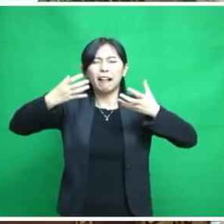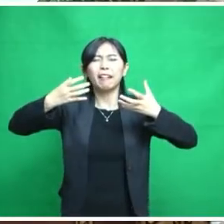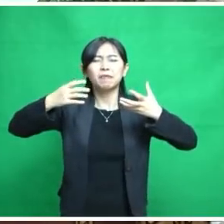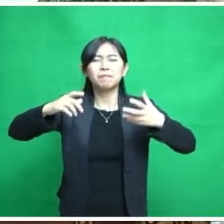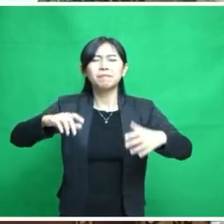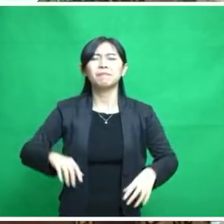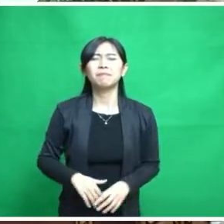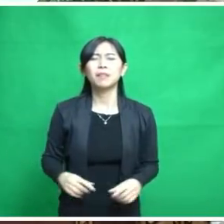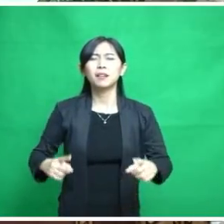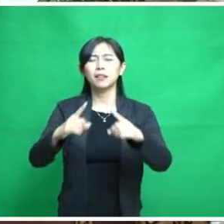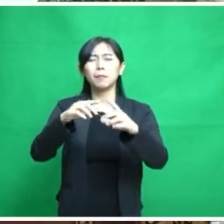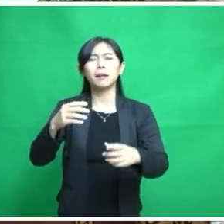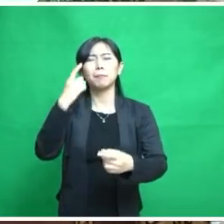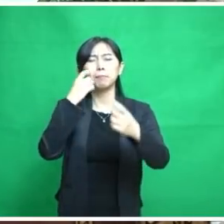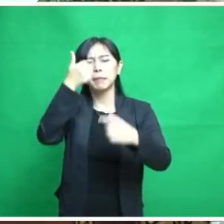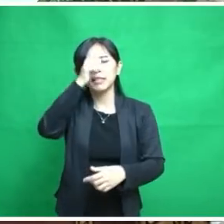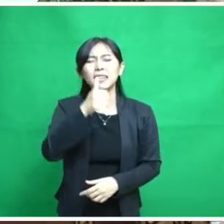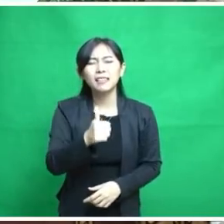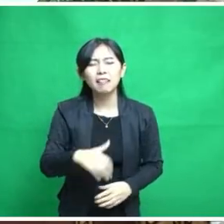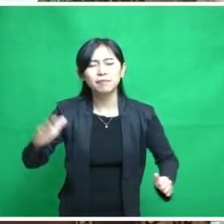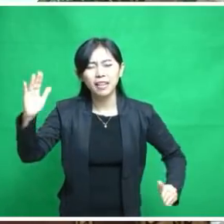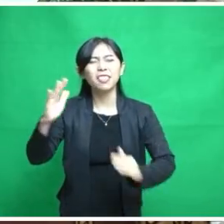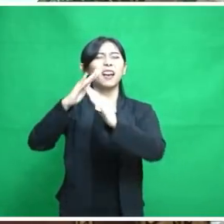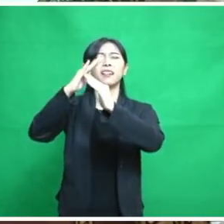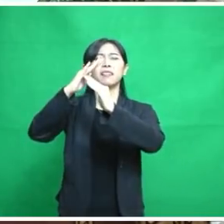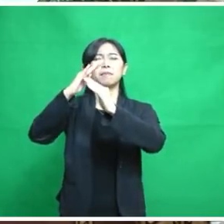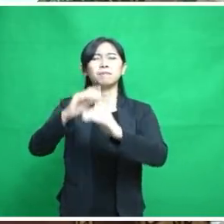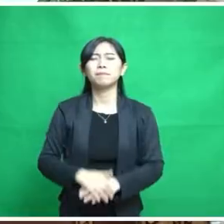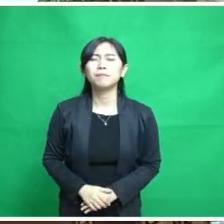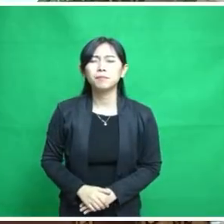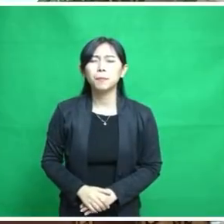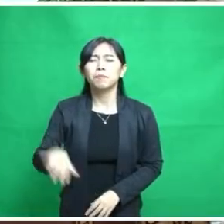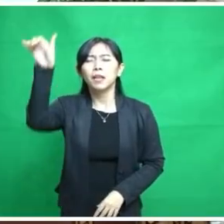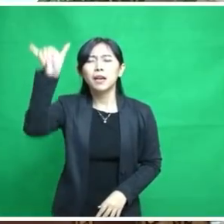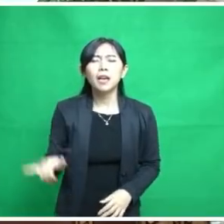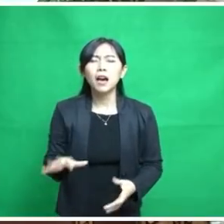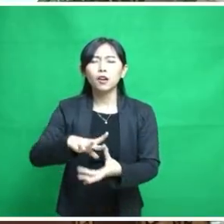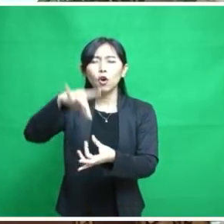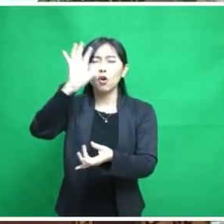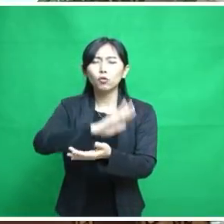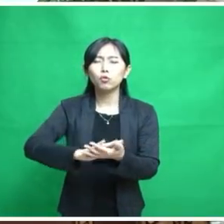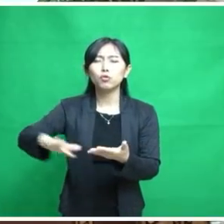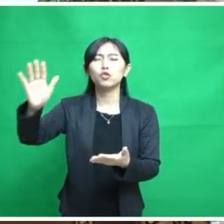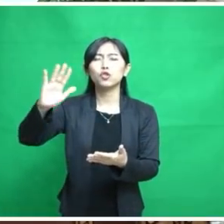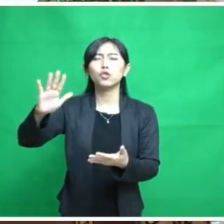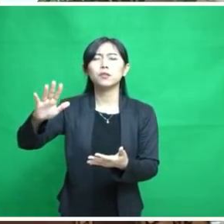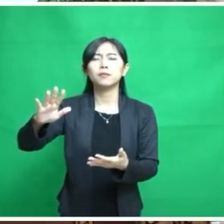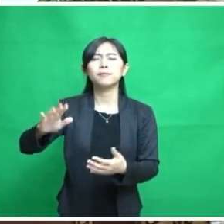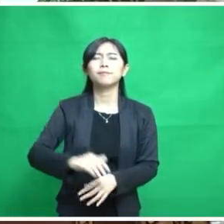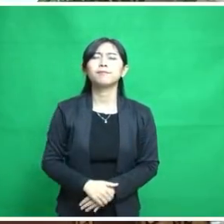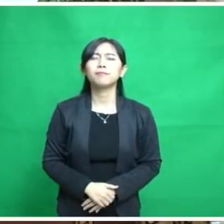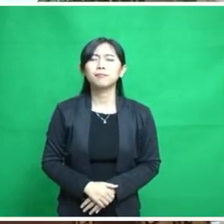kami marah terhadap penderitaan dan tantangan. Ya Roh Kudus, Sang nafas